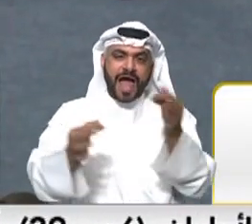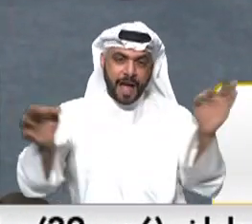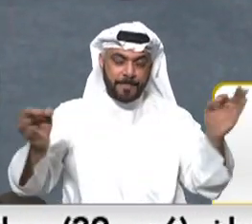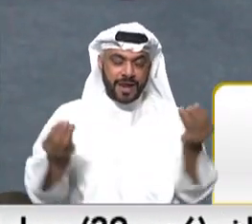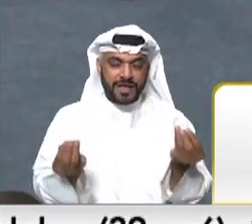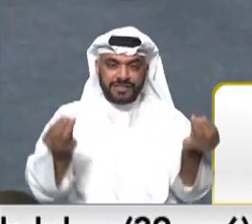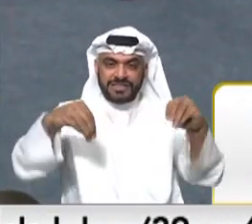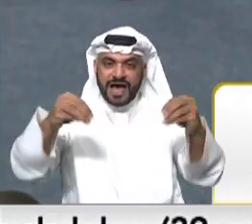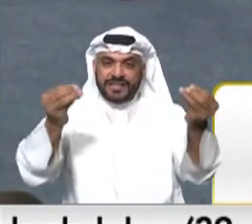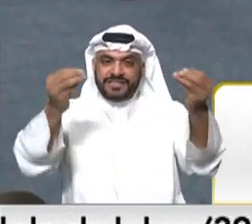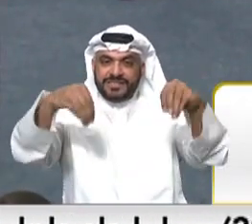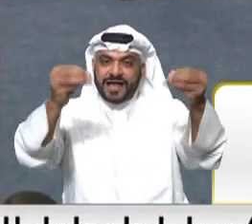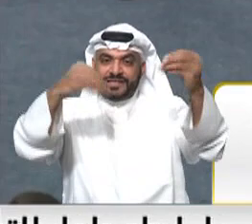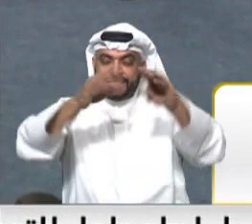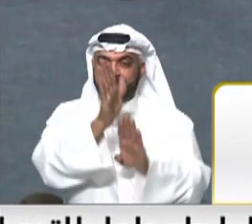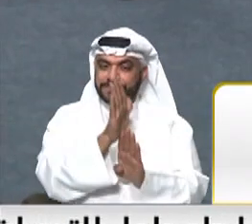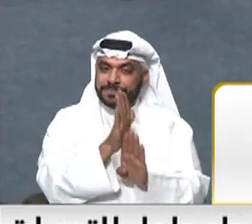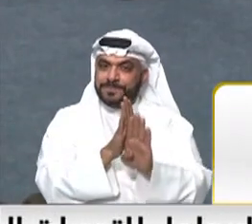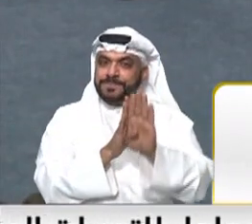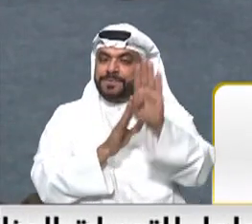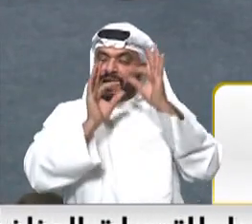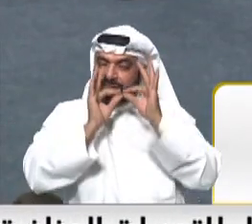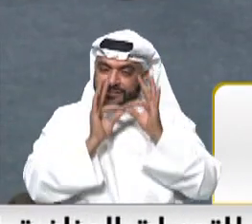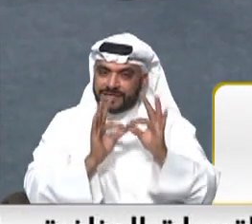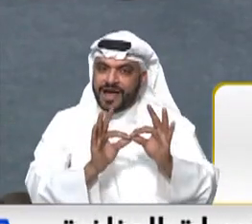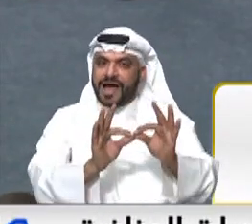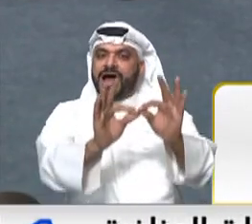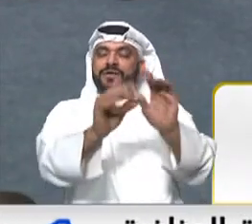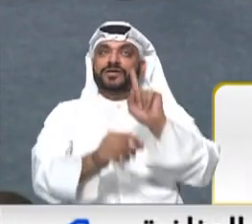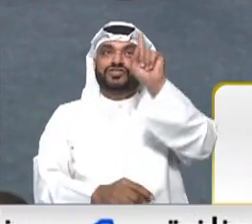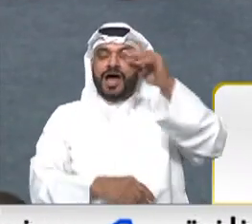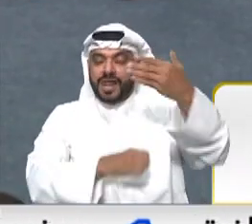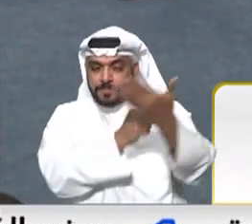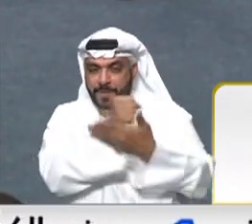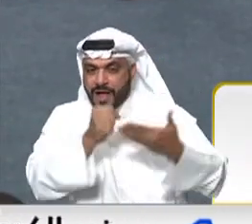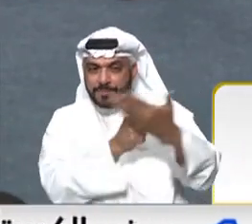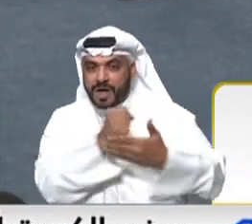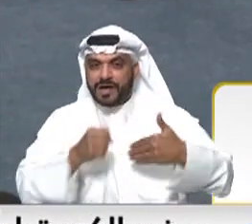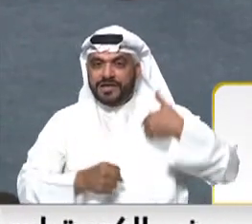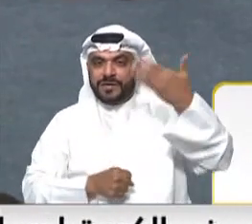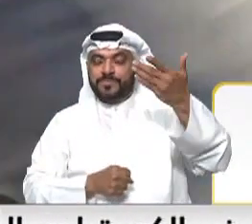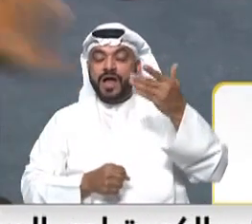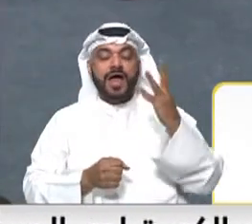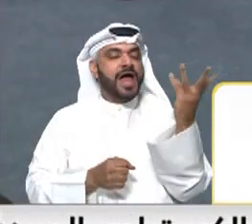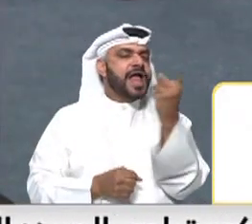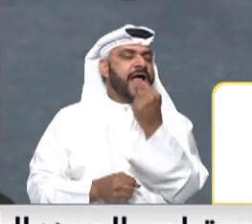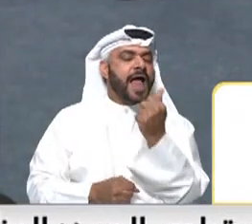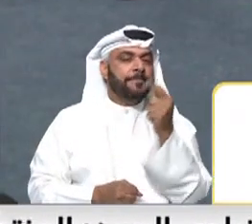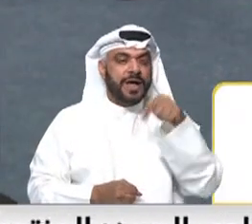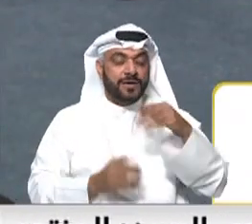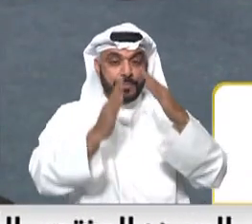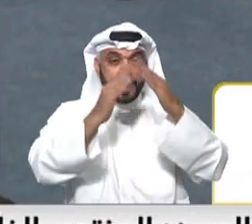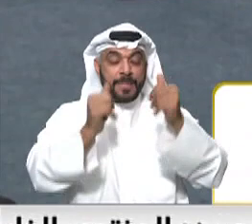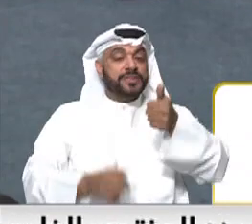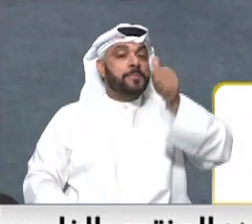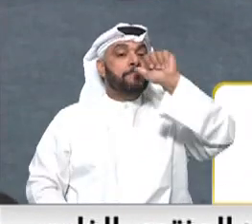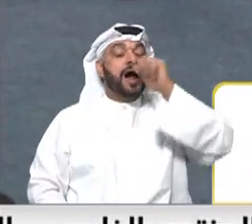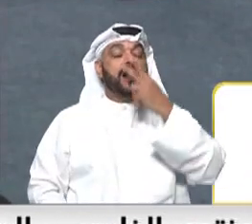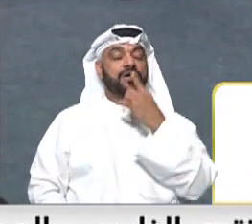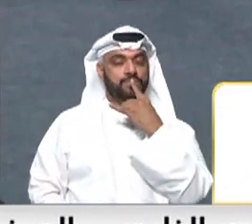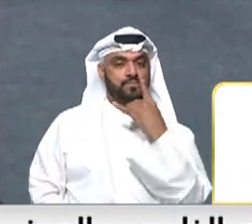التنمية المستدامة، خصوصا تحقيق الهدف السادس اللي هو تحقيق مياه صالحة